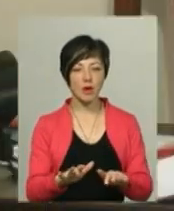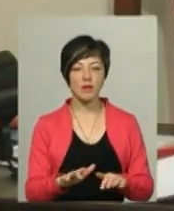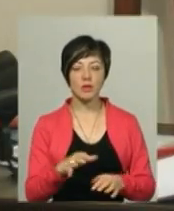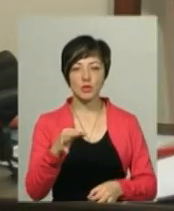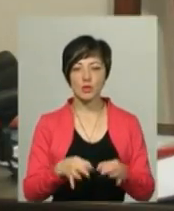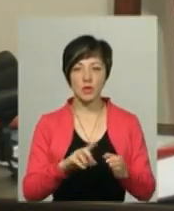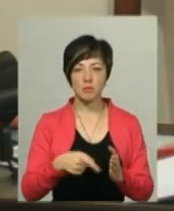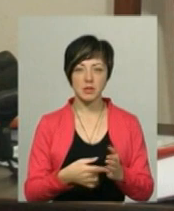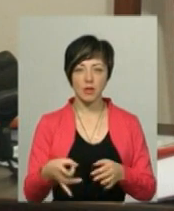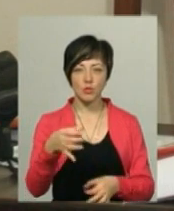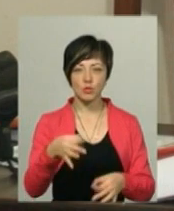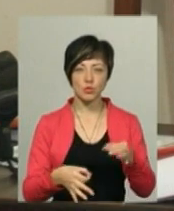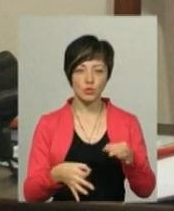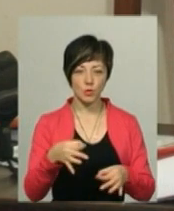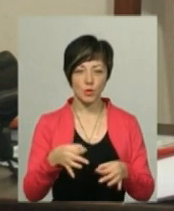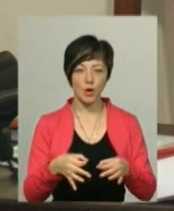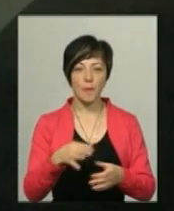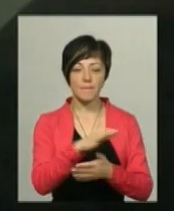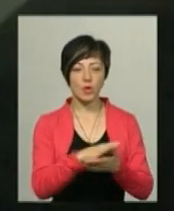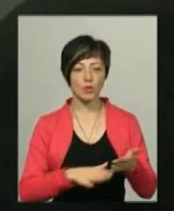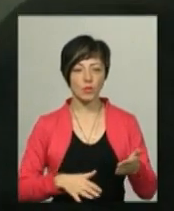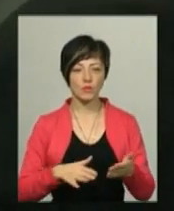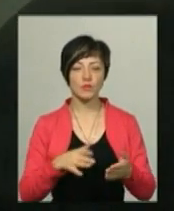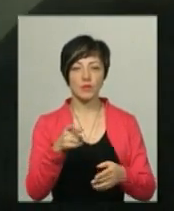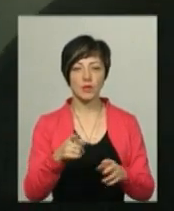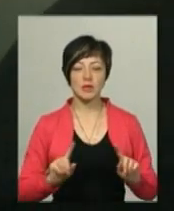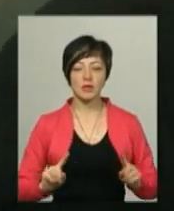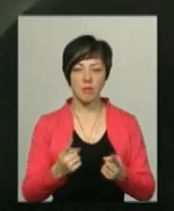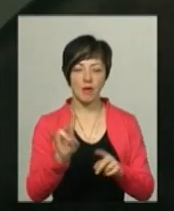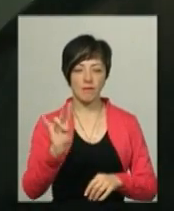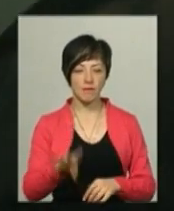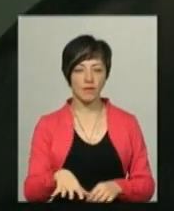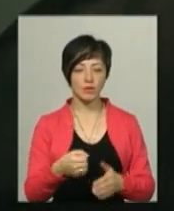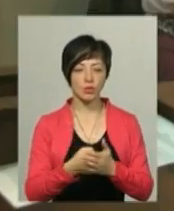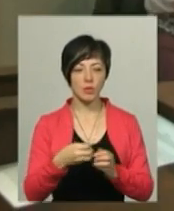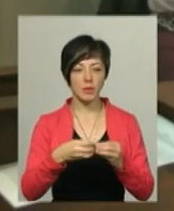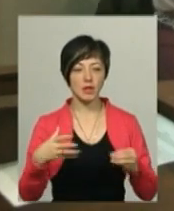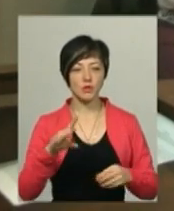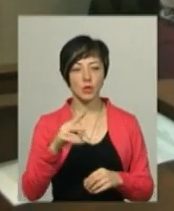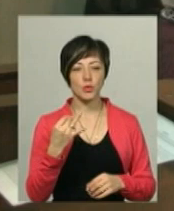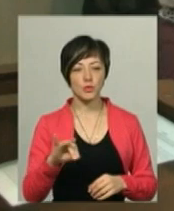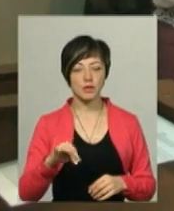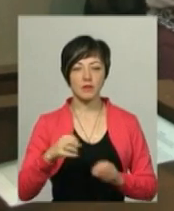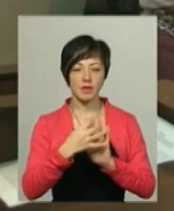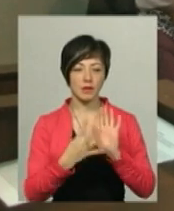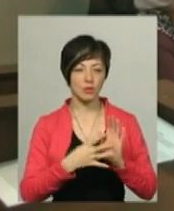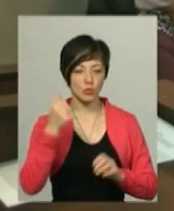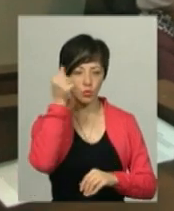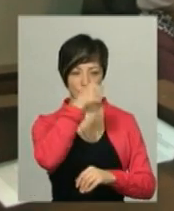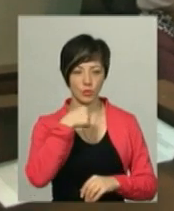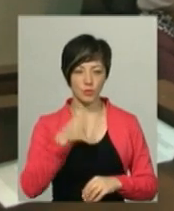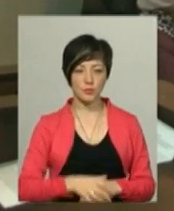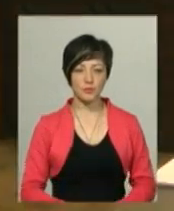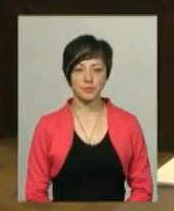суддя Хмельницького міськрайонного суду Володимир Навроцький продовжив підозрюваному строк тримання під вартою до 15 лютого 2019